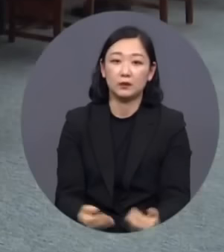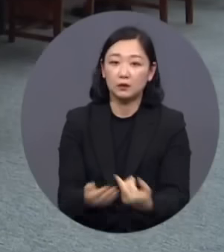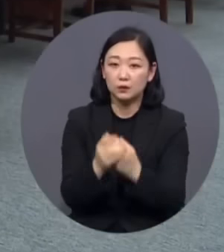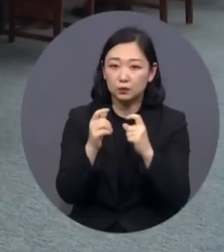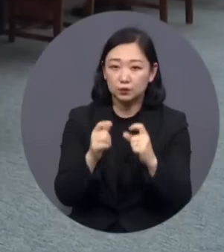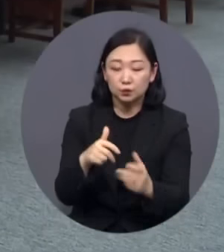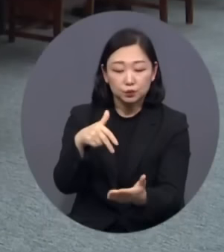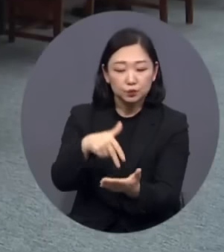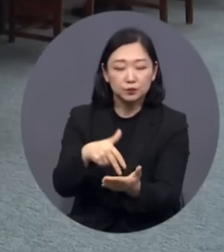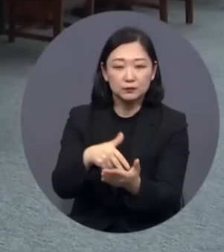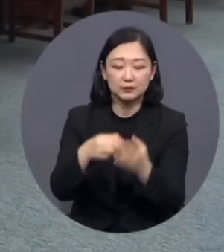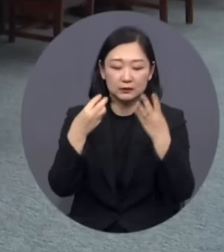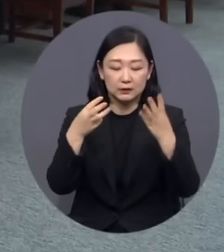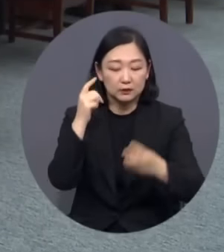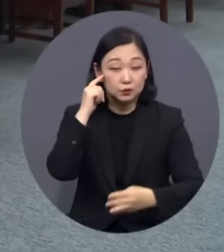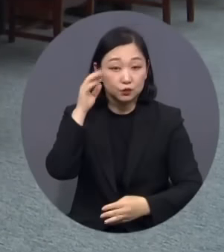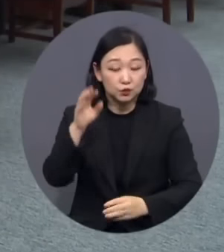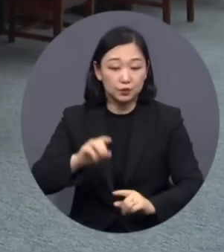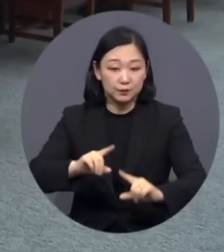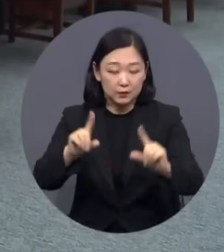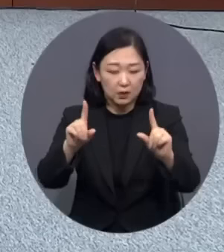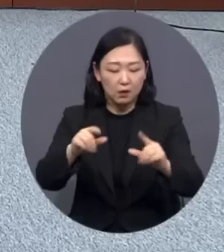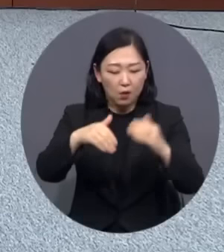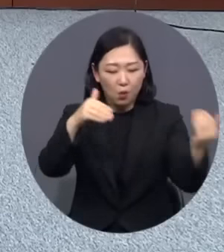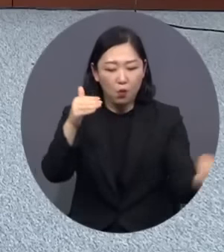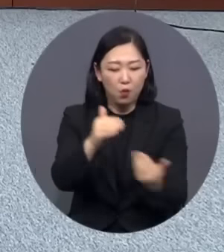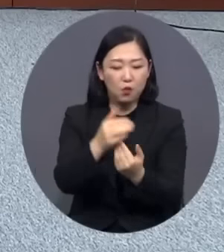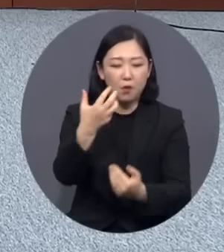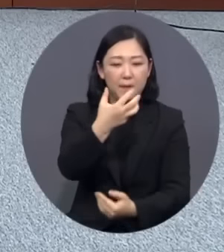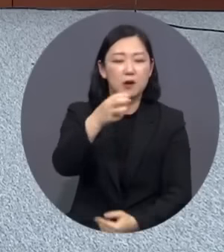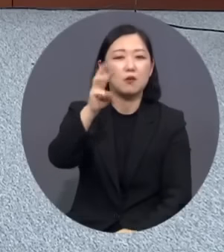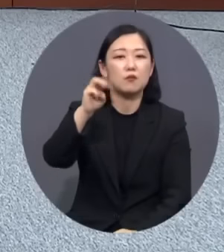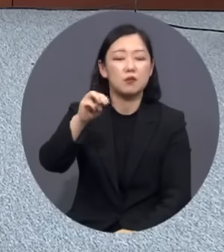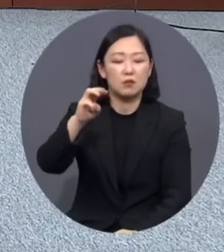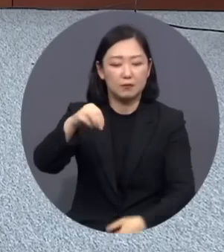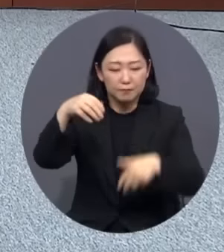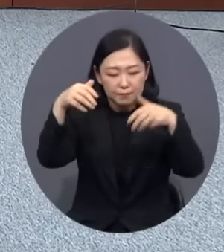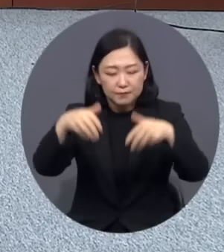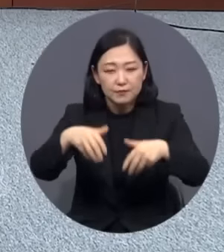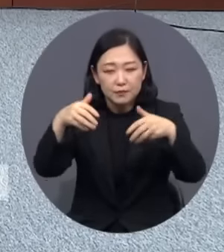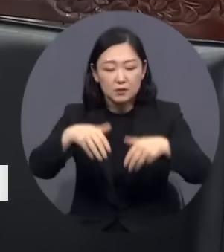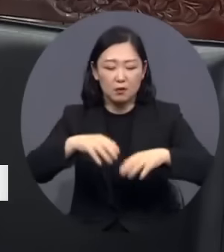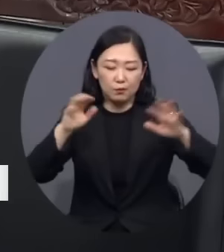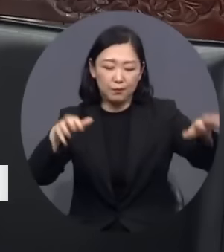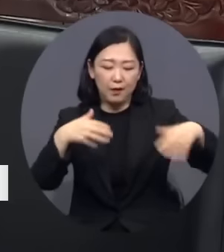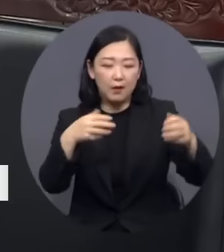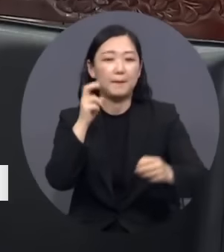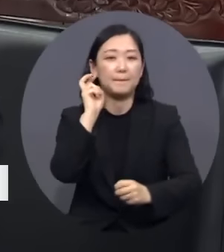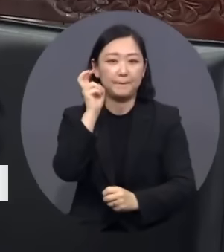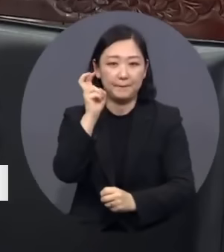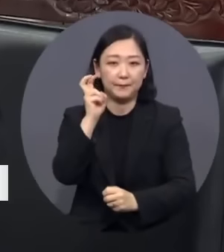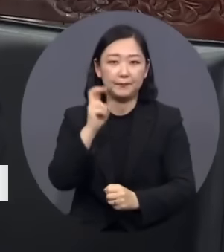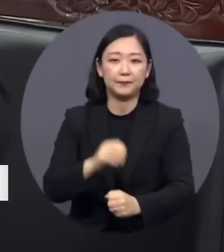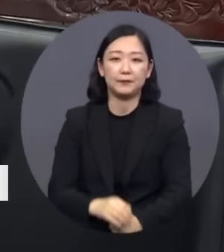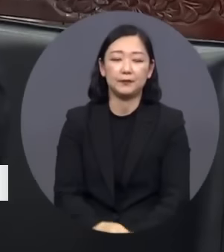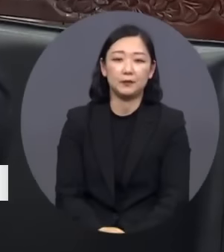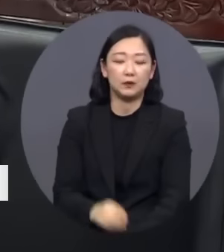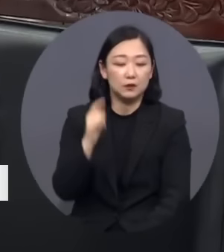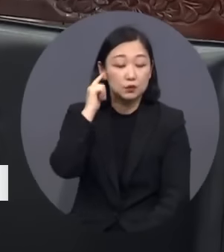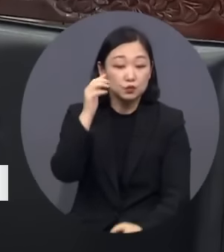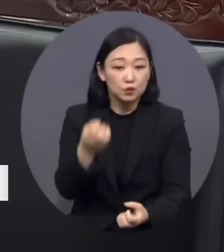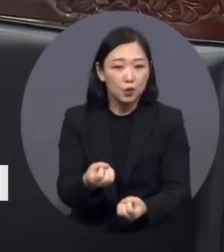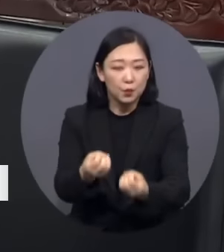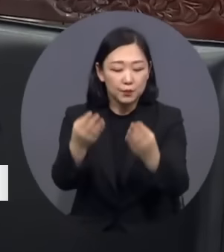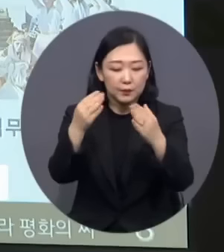제주도는 4.3 추념식 당일 최고 80mm의 비와 함께 강풍이 불 것으로 예보됨에 따라